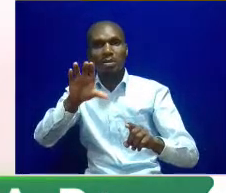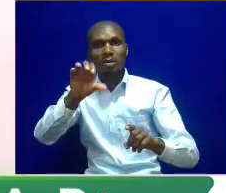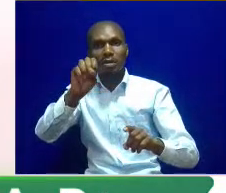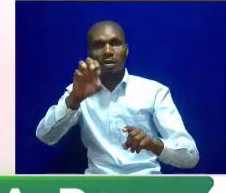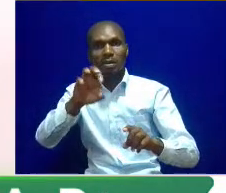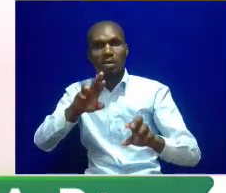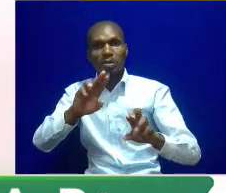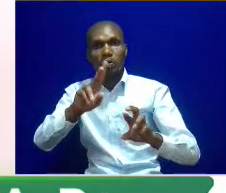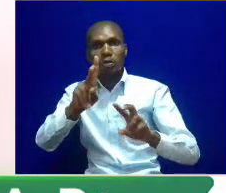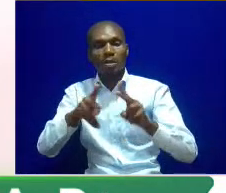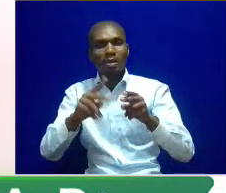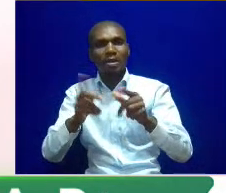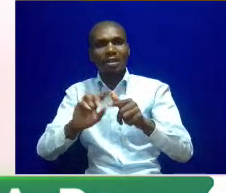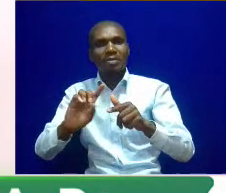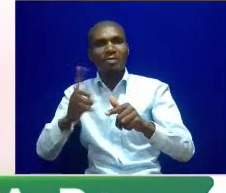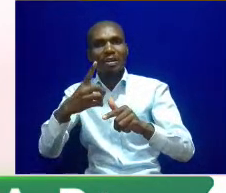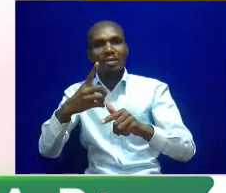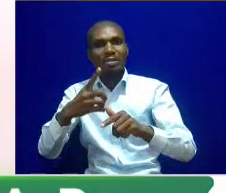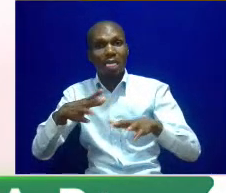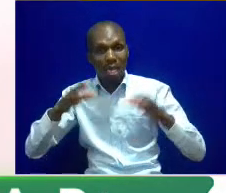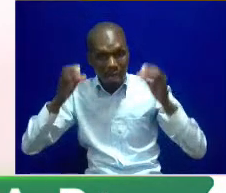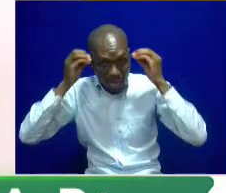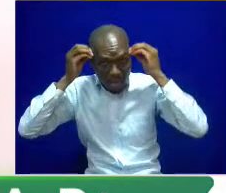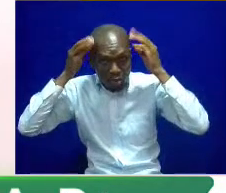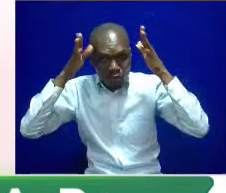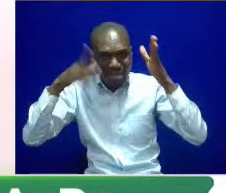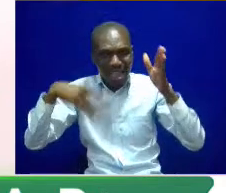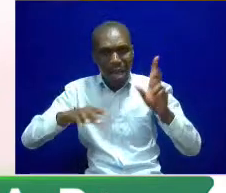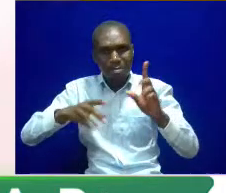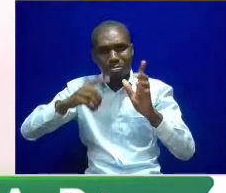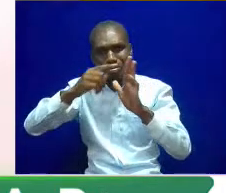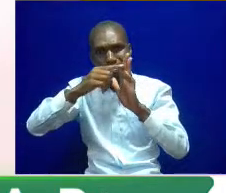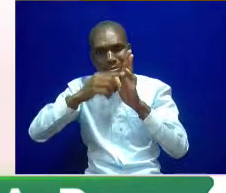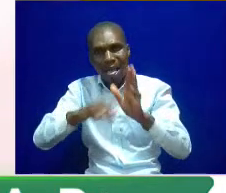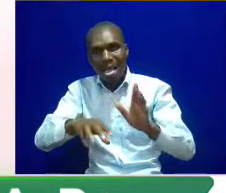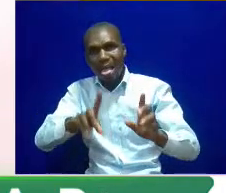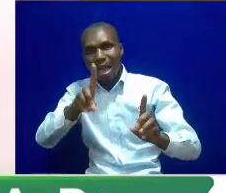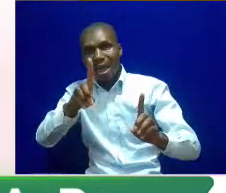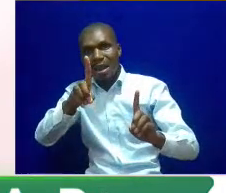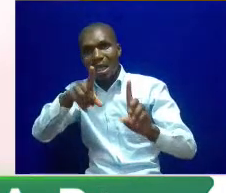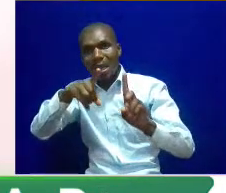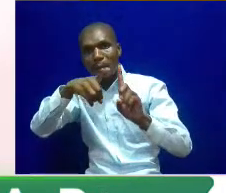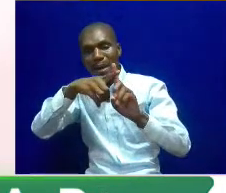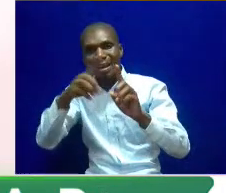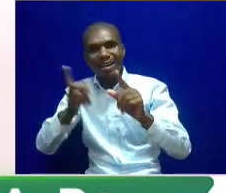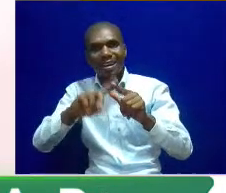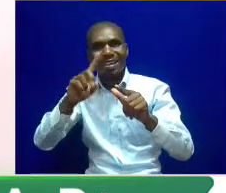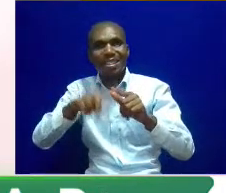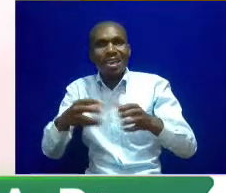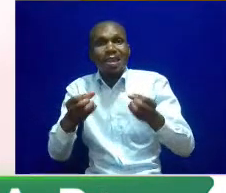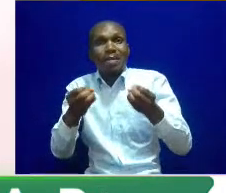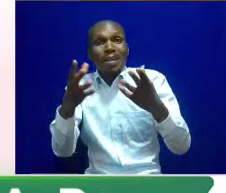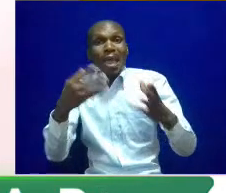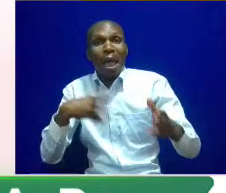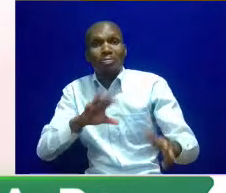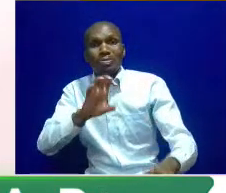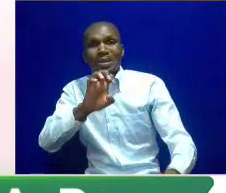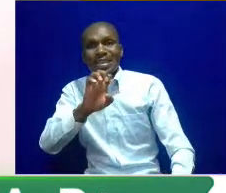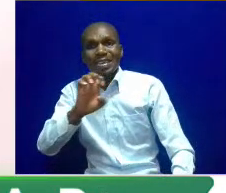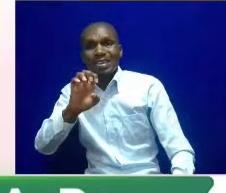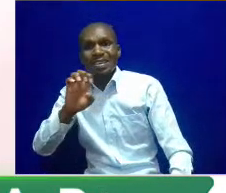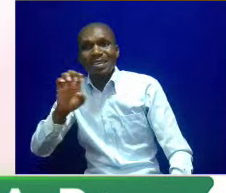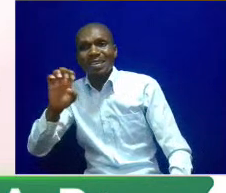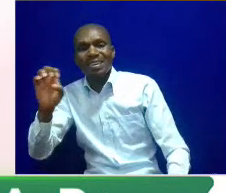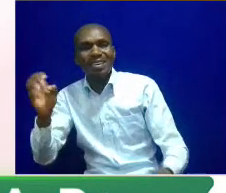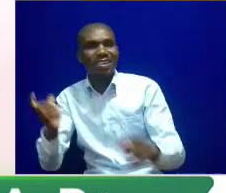nige skuru yumu wano mutangani abetika konyora ED plus abange wakonyora chi osechi uma ase skuru ya sawa bono bo merana